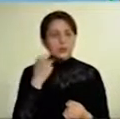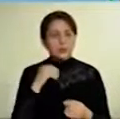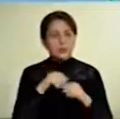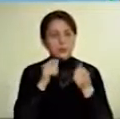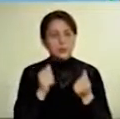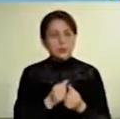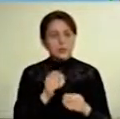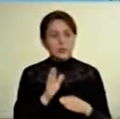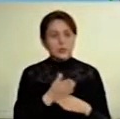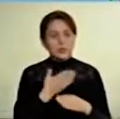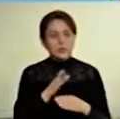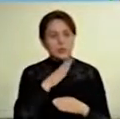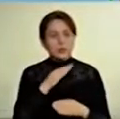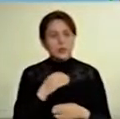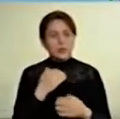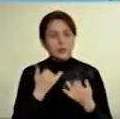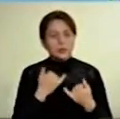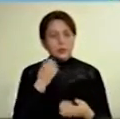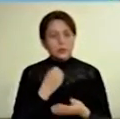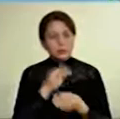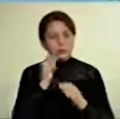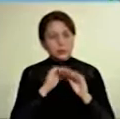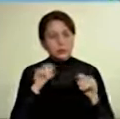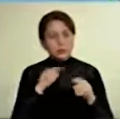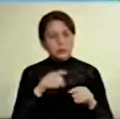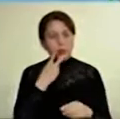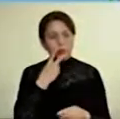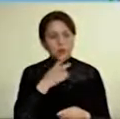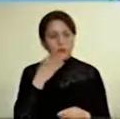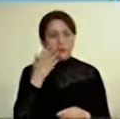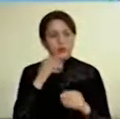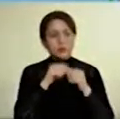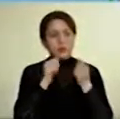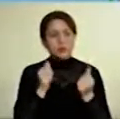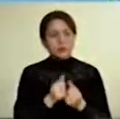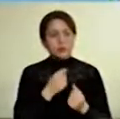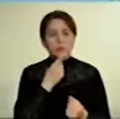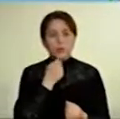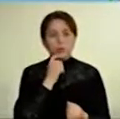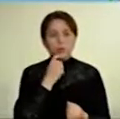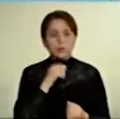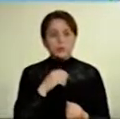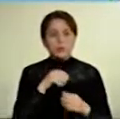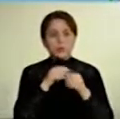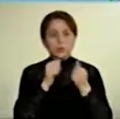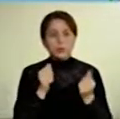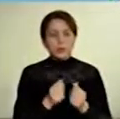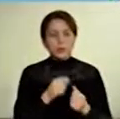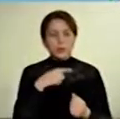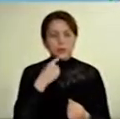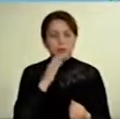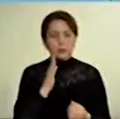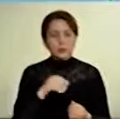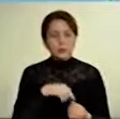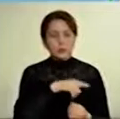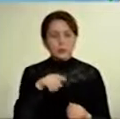ajraldi. Endi aziz o'quvchilar, bu ko'rinishdagi shaklimizga murakkab shakllar deb atarkanmiz. Xo'sh,